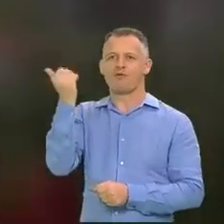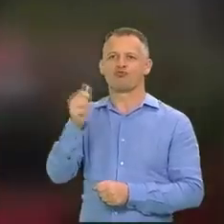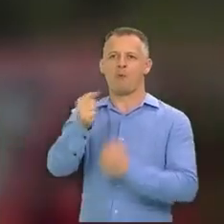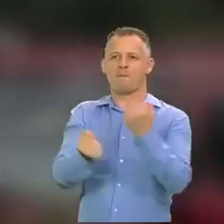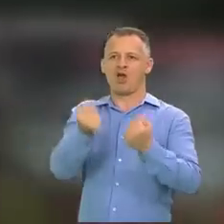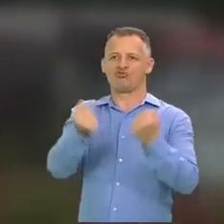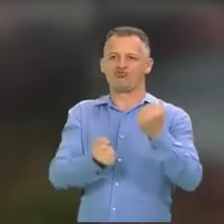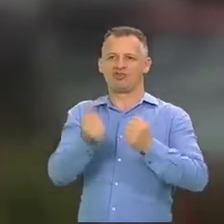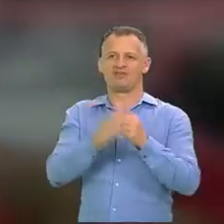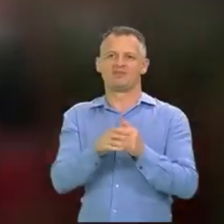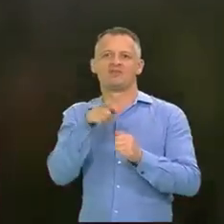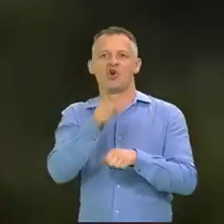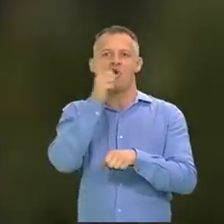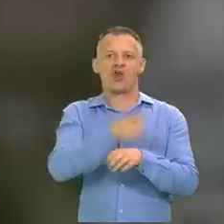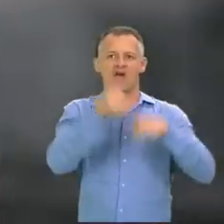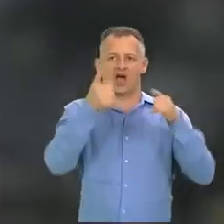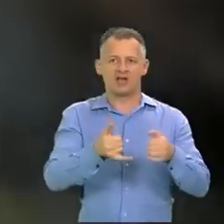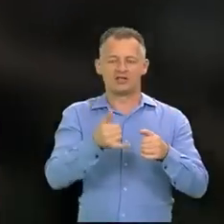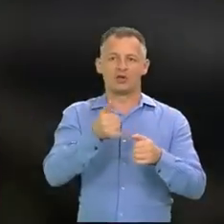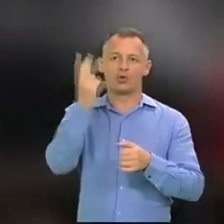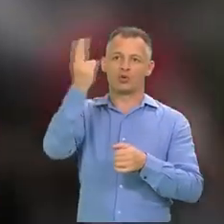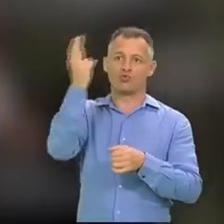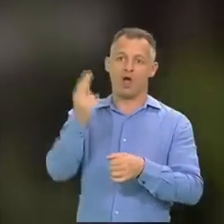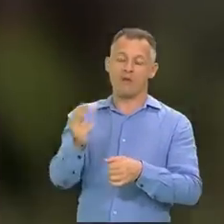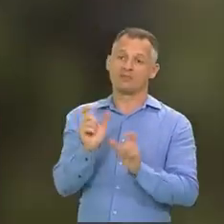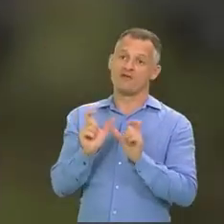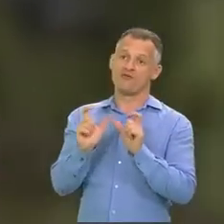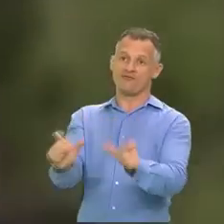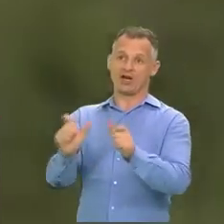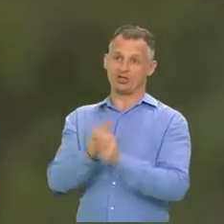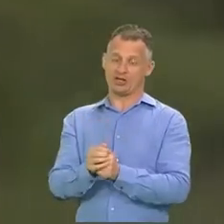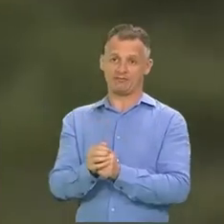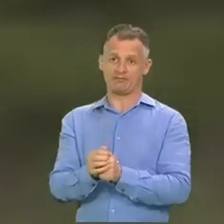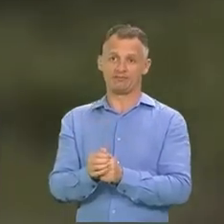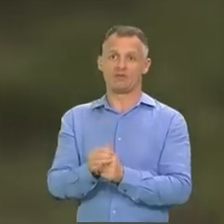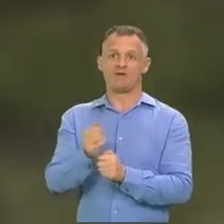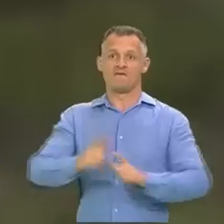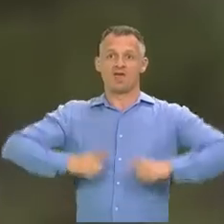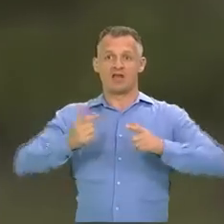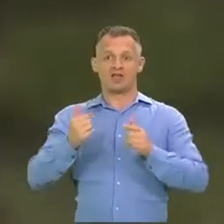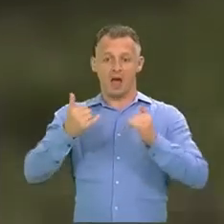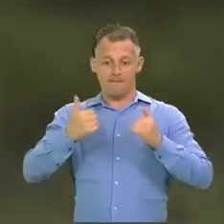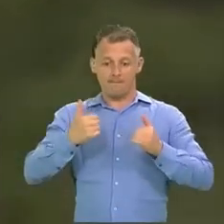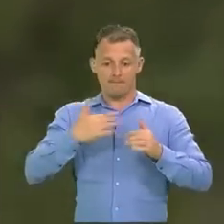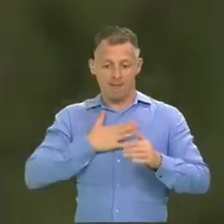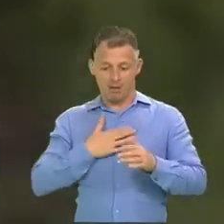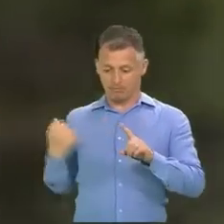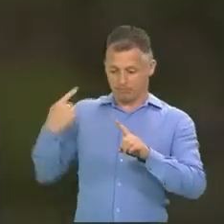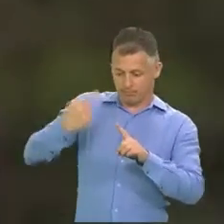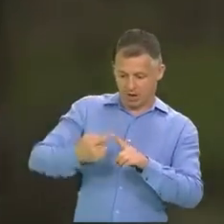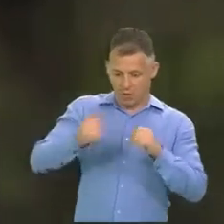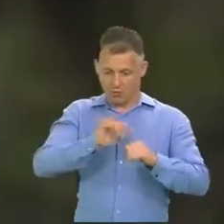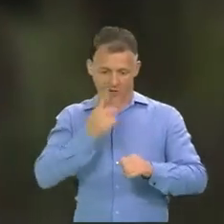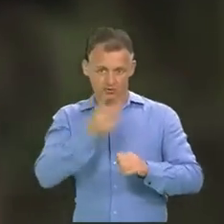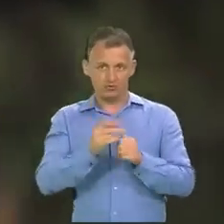de astăzi, Doamne ferește, știi, a fost o furtună groaznică. În viața mea n-am văzut așa ceva. Orădenii mei, sper